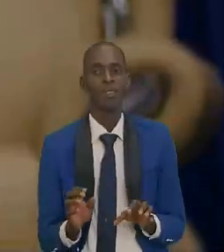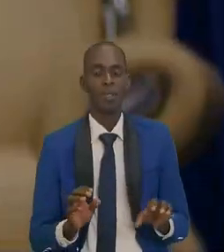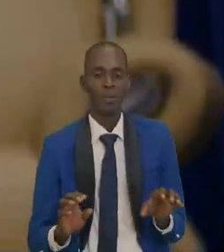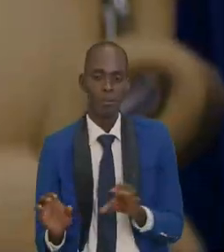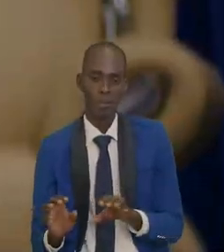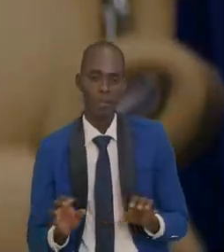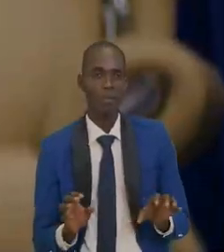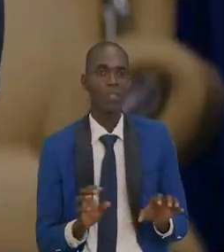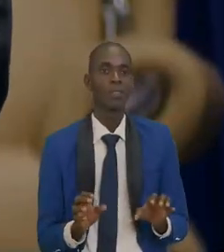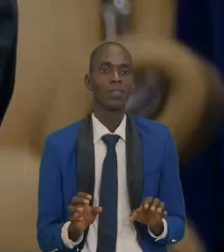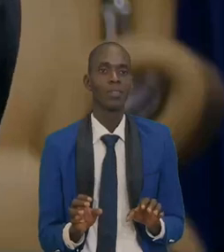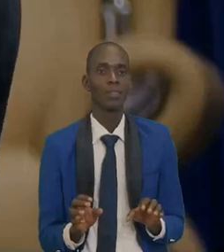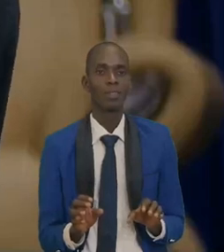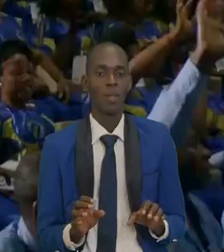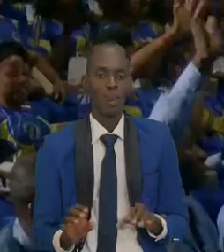Accomplissement.